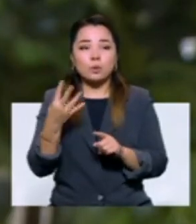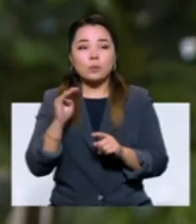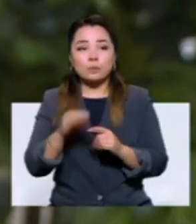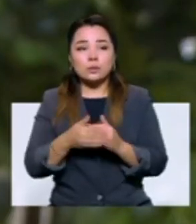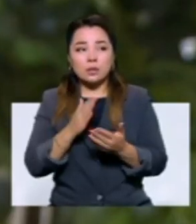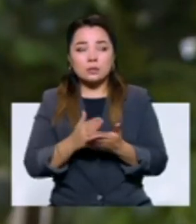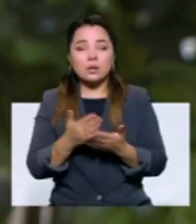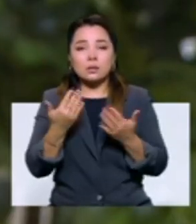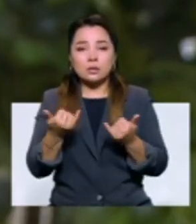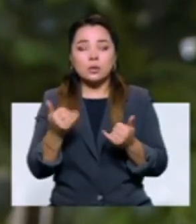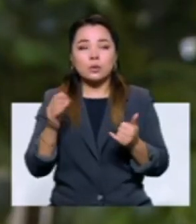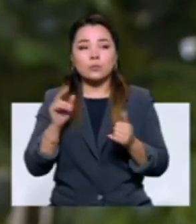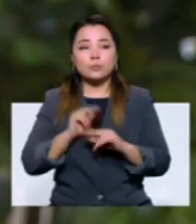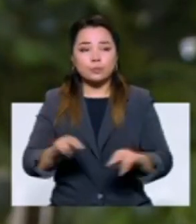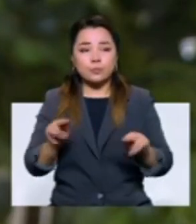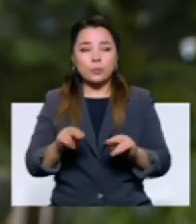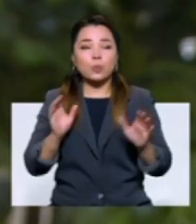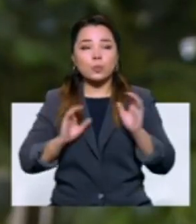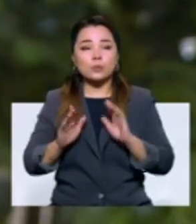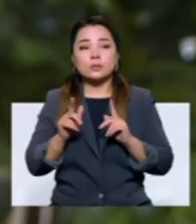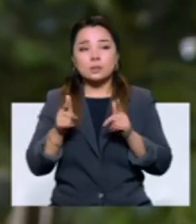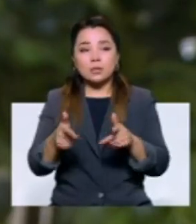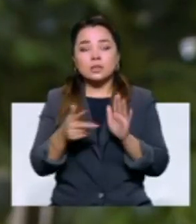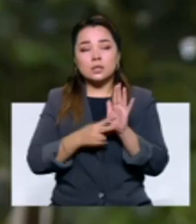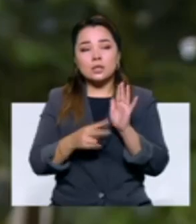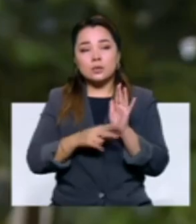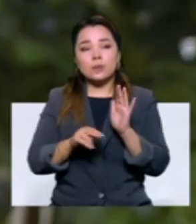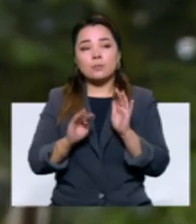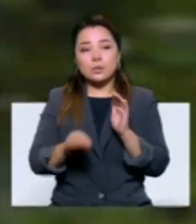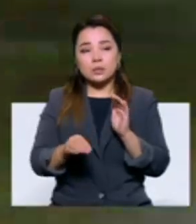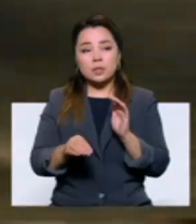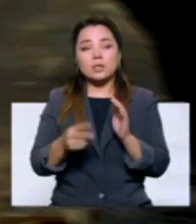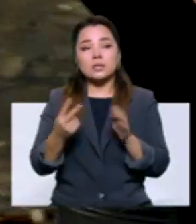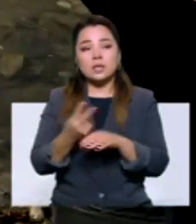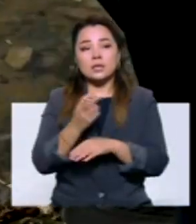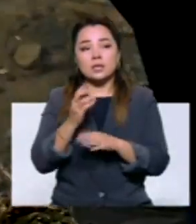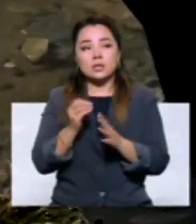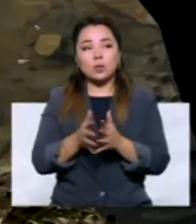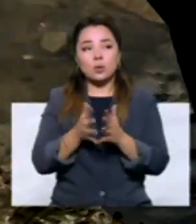Ал пединститутқа баратындар 70 мың, екі есе көп.